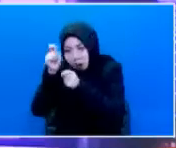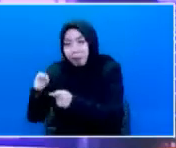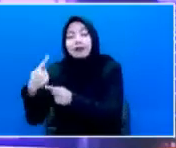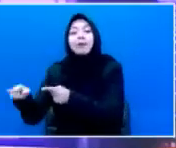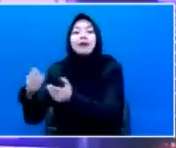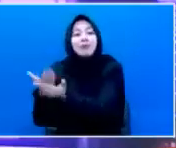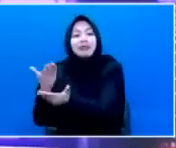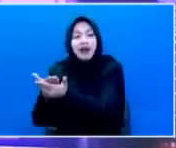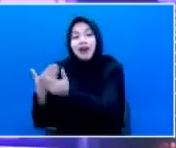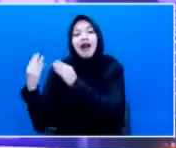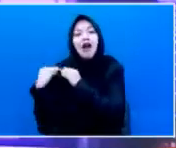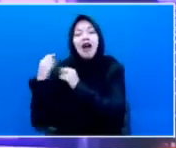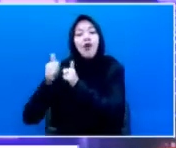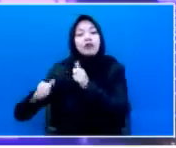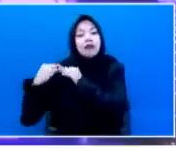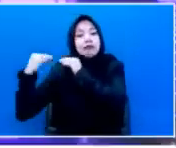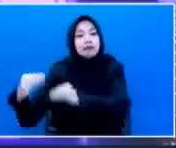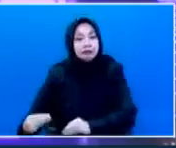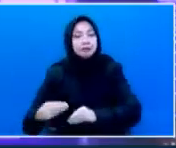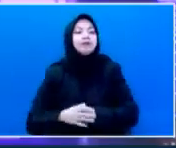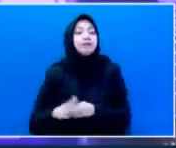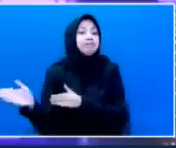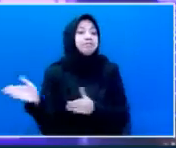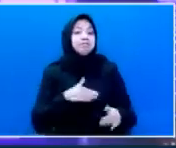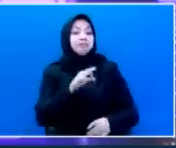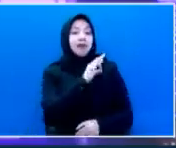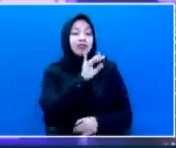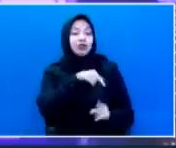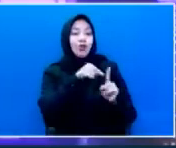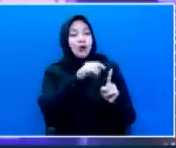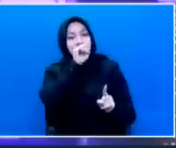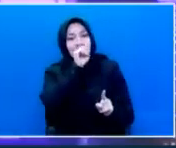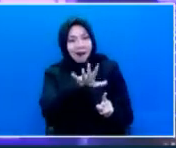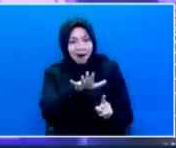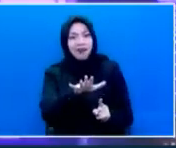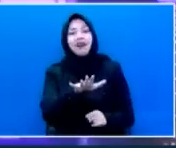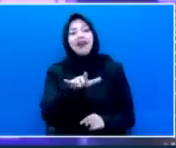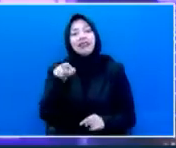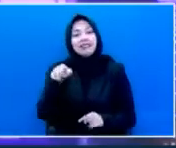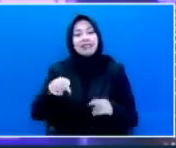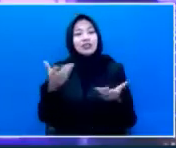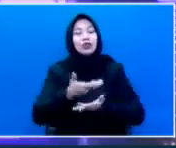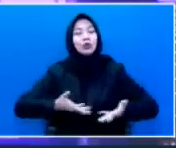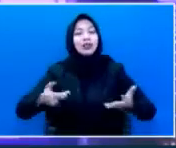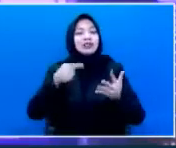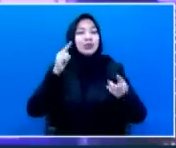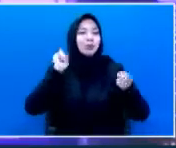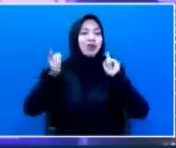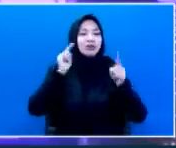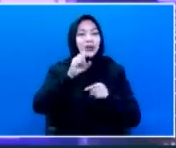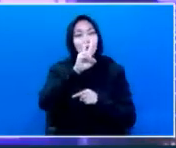saudara Presiden Joko Widodo menilai situasi Pemilu 2024 ini terkadang menjadi sedikit